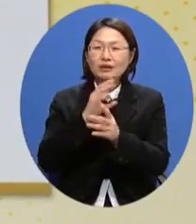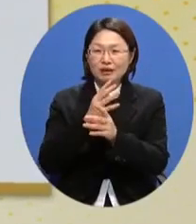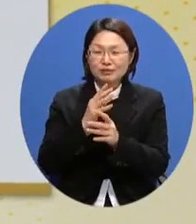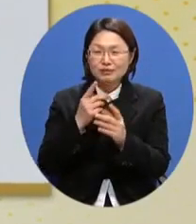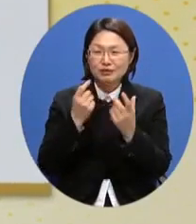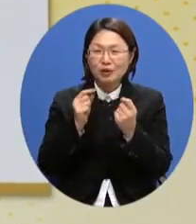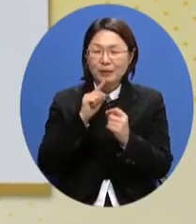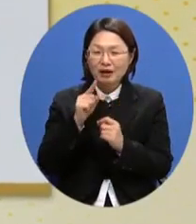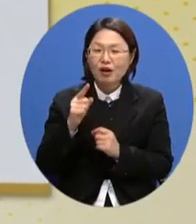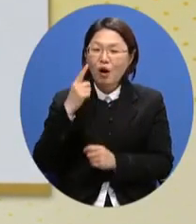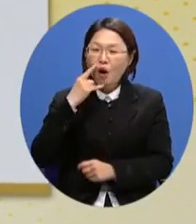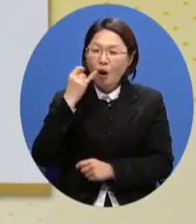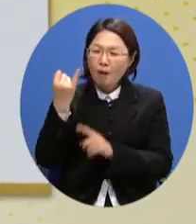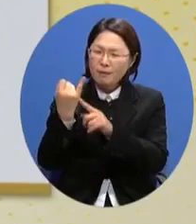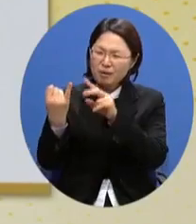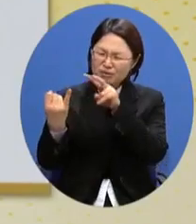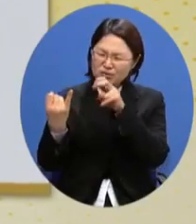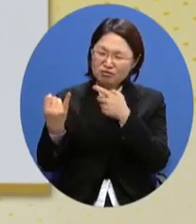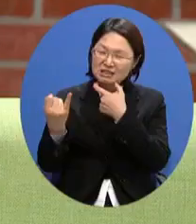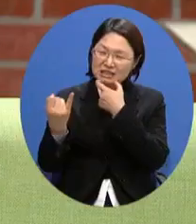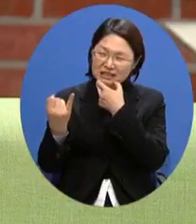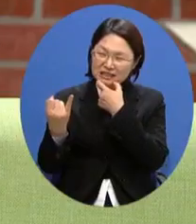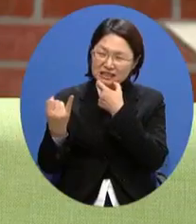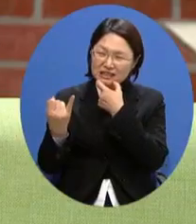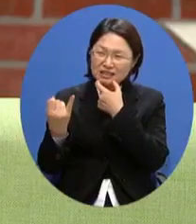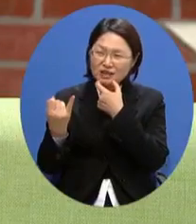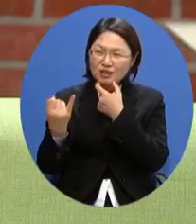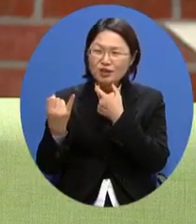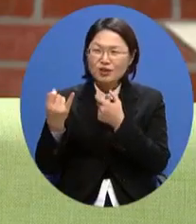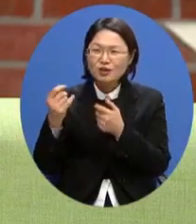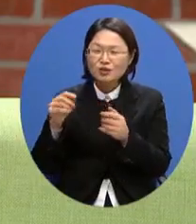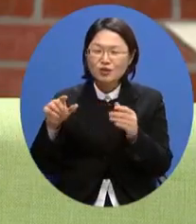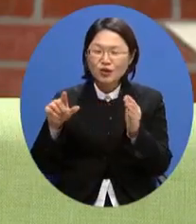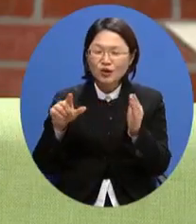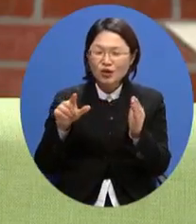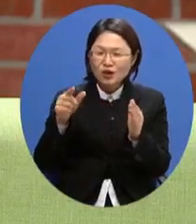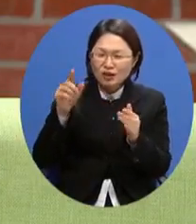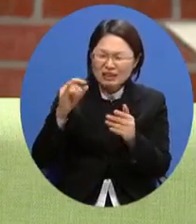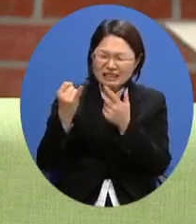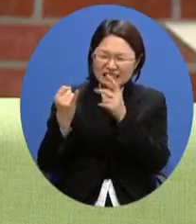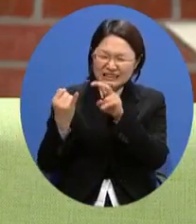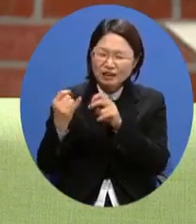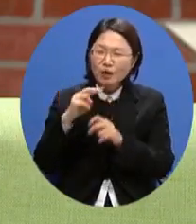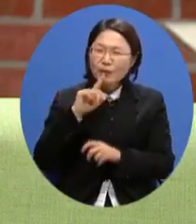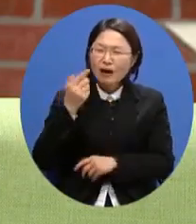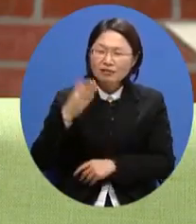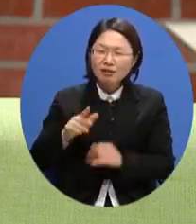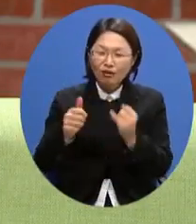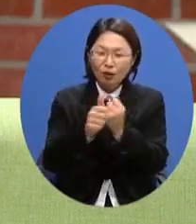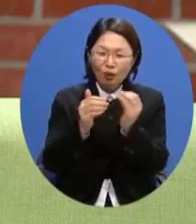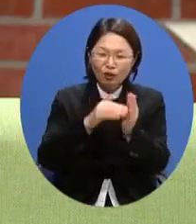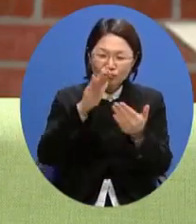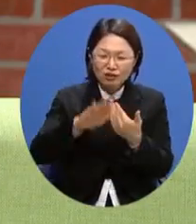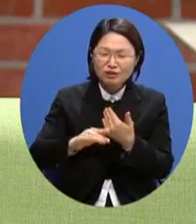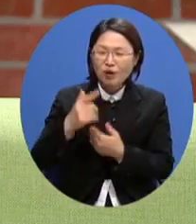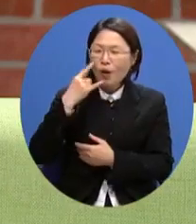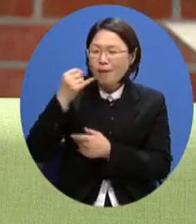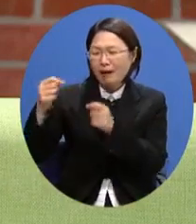엄마 밉고 싫고 엄마 원망스럽다면서도 꼭 결혼해서도 꼭 친정 근처에 사시는 분들이 좀